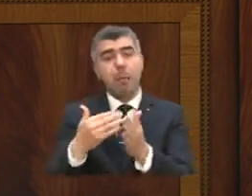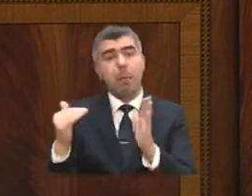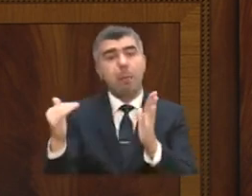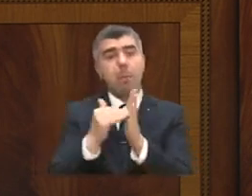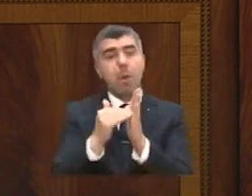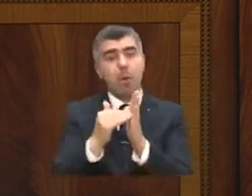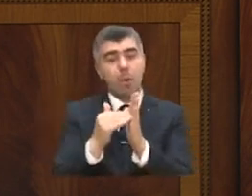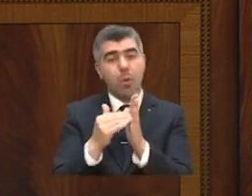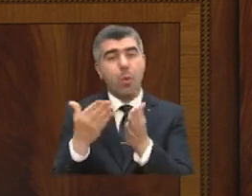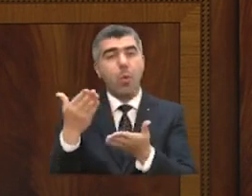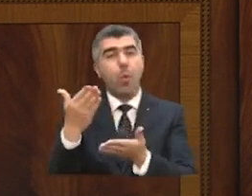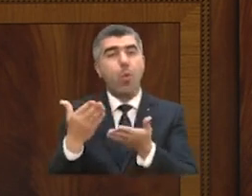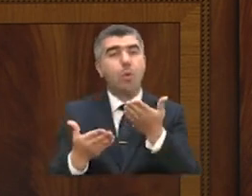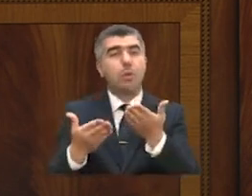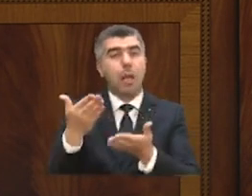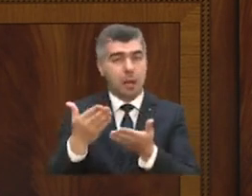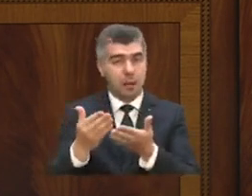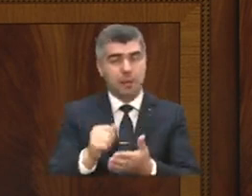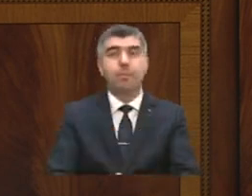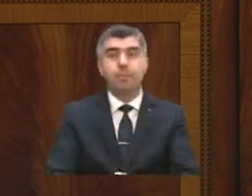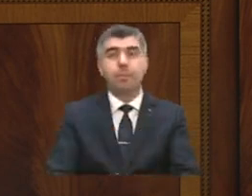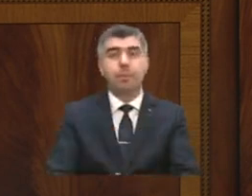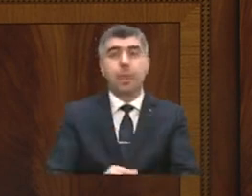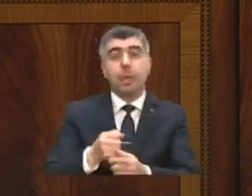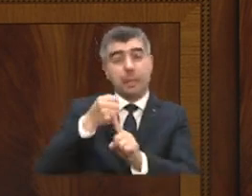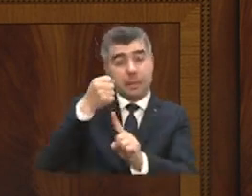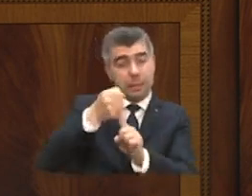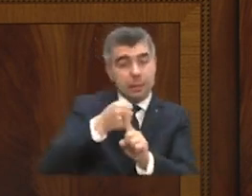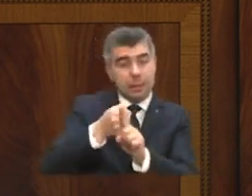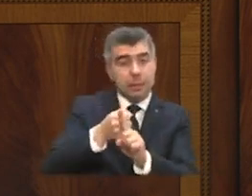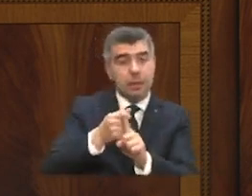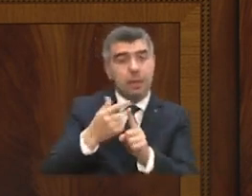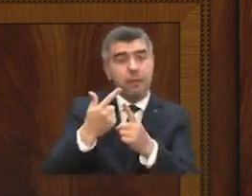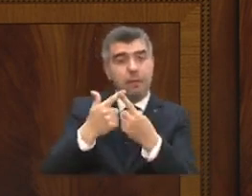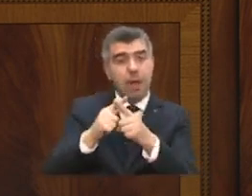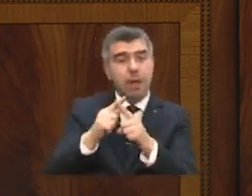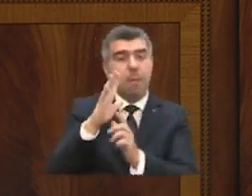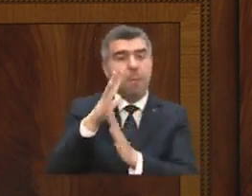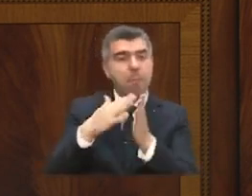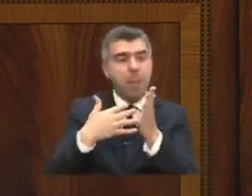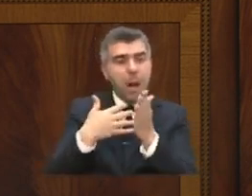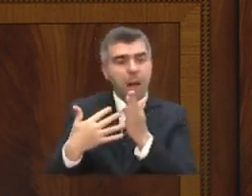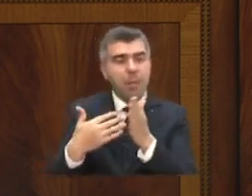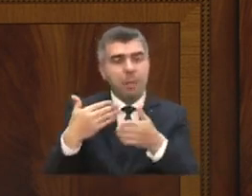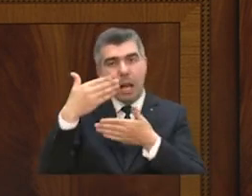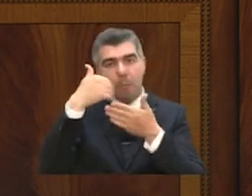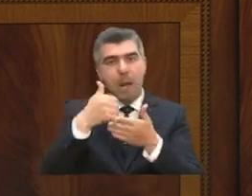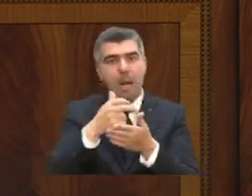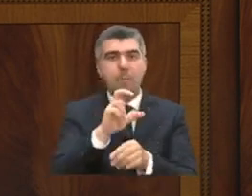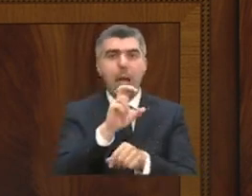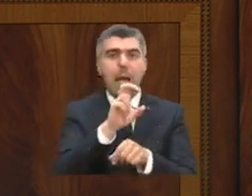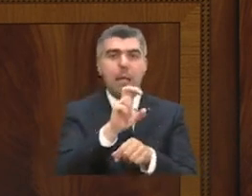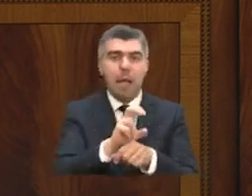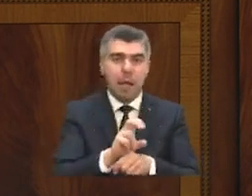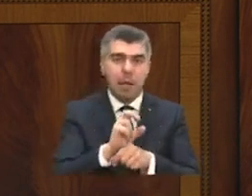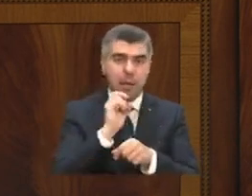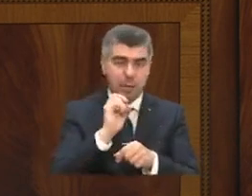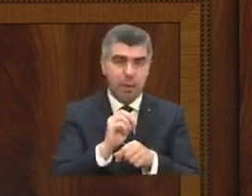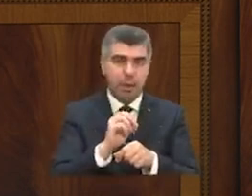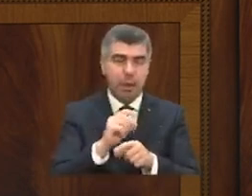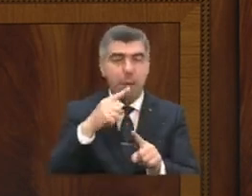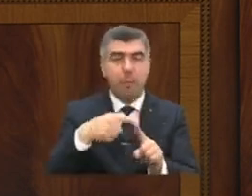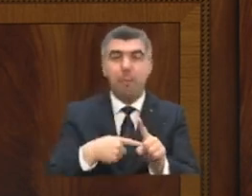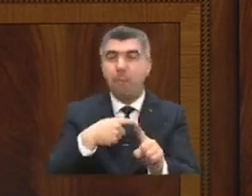أنه وبفضل المجهودات المبذولة وفي إطار مخططات المغرب الأخضر والجيل الأخضر تقلصت نسبة ارتباط القيمة